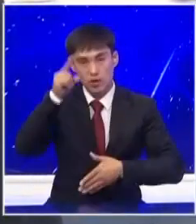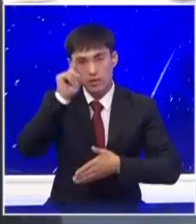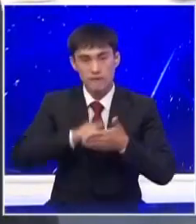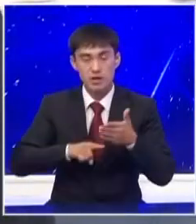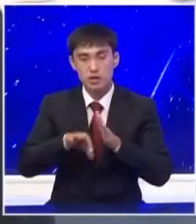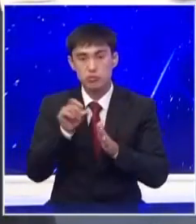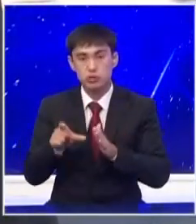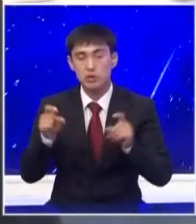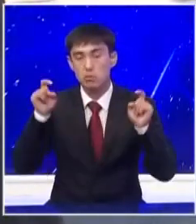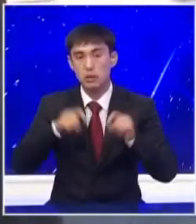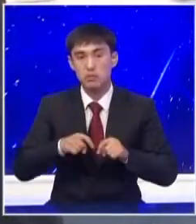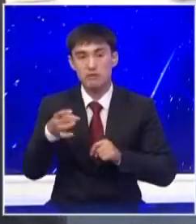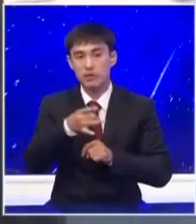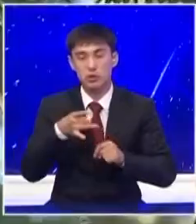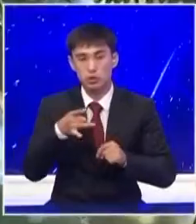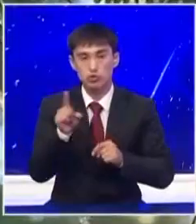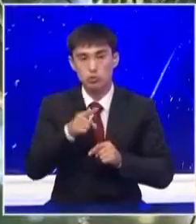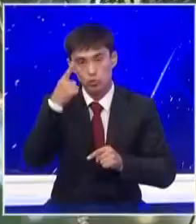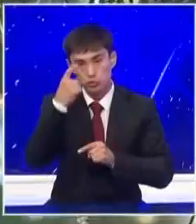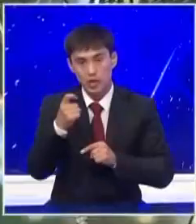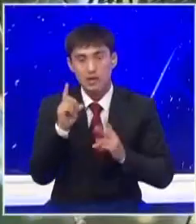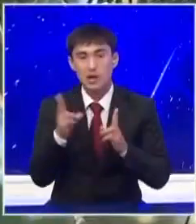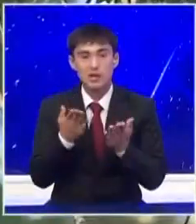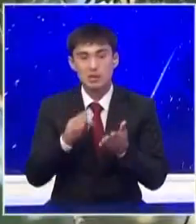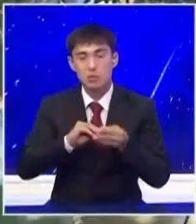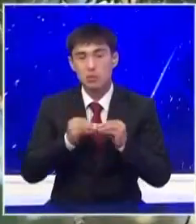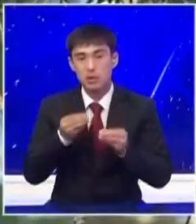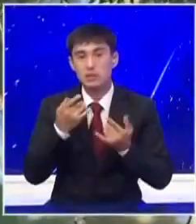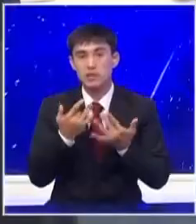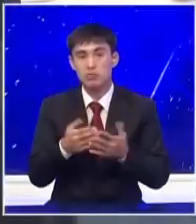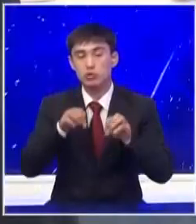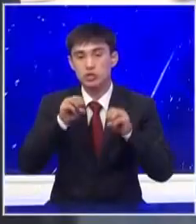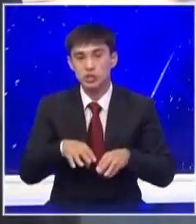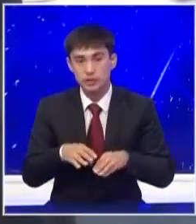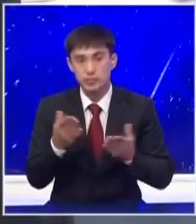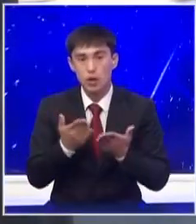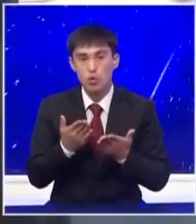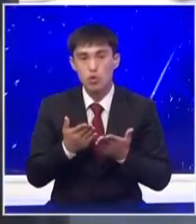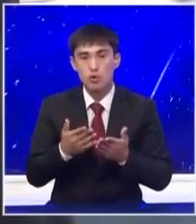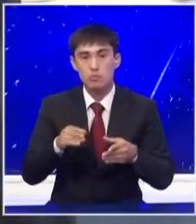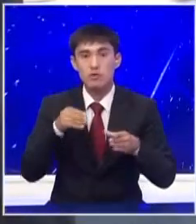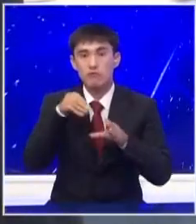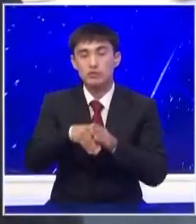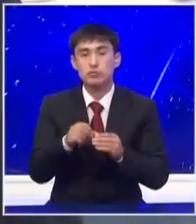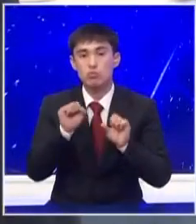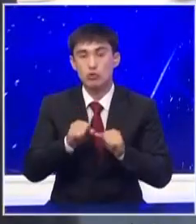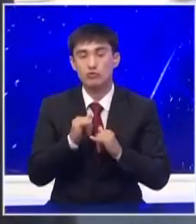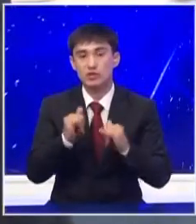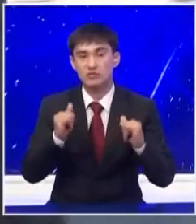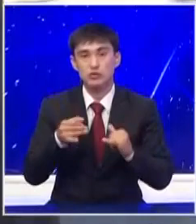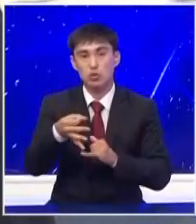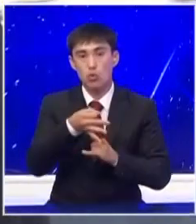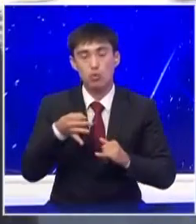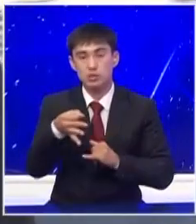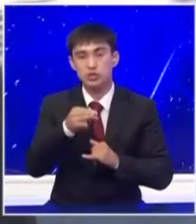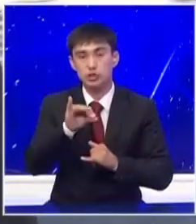доверие, депутаты прибыли в регион, чтобы узнать, какие проблемы требуют решения, какую лепту мы можем внести в развитие